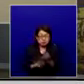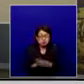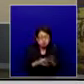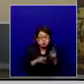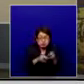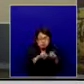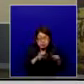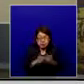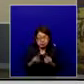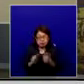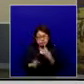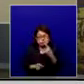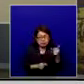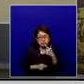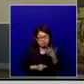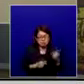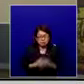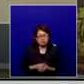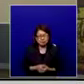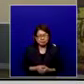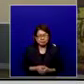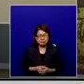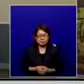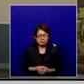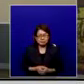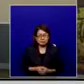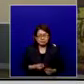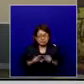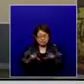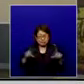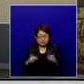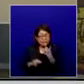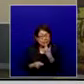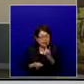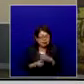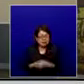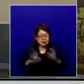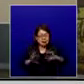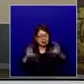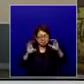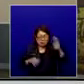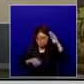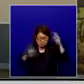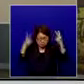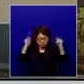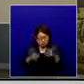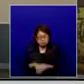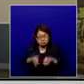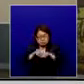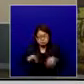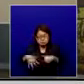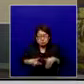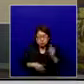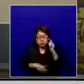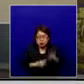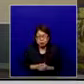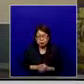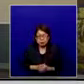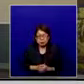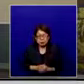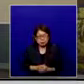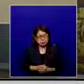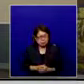างดีนะนี่ไงรัฐบาลประยุทธ์บอกกับประชาชนว่าไงครับท่านประธานครับโอ้โหคำนี้มันคม